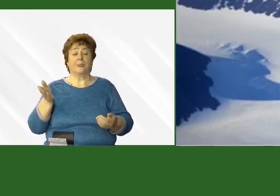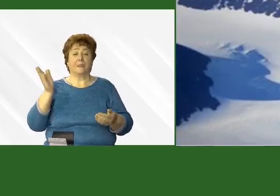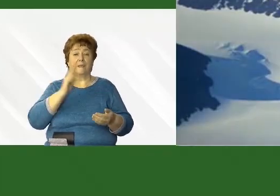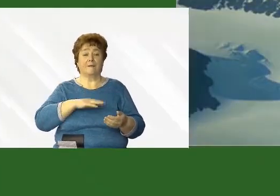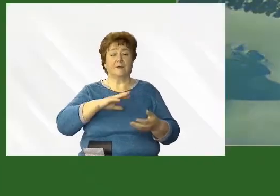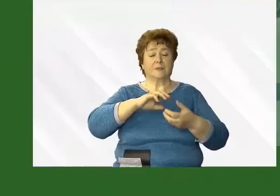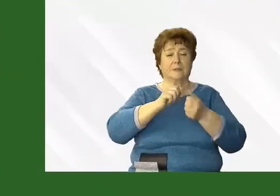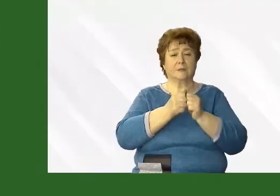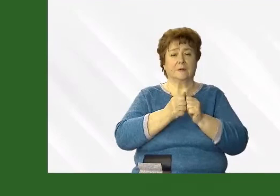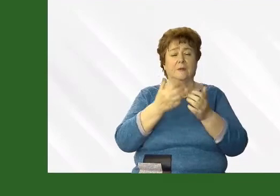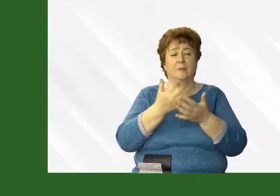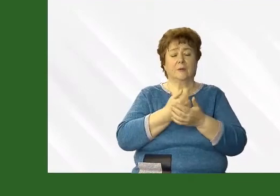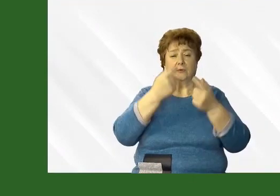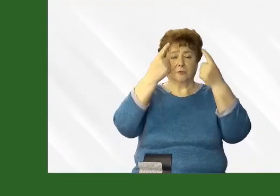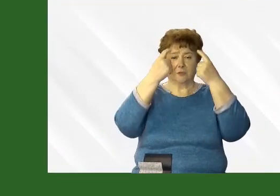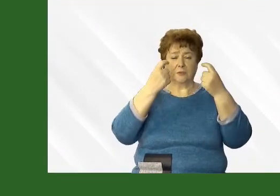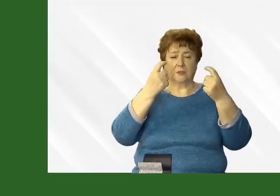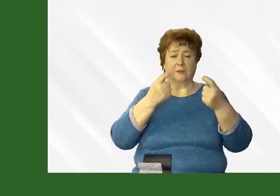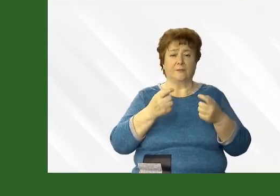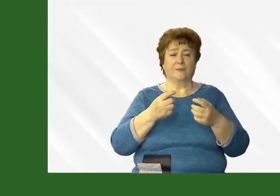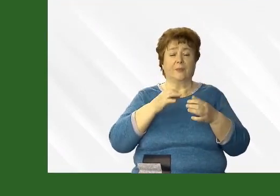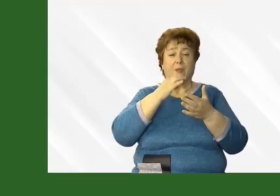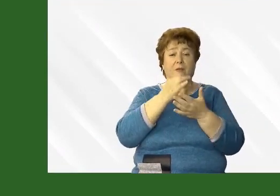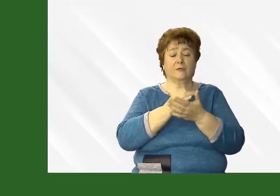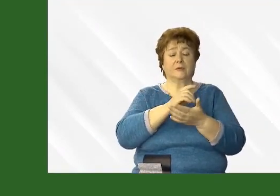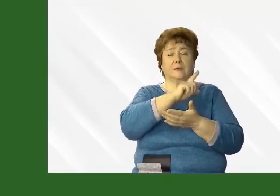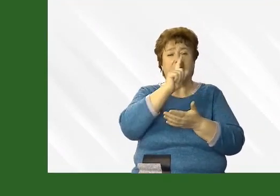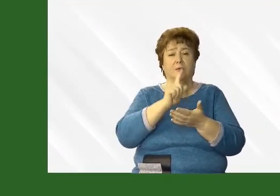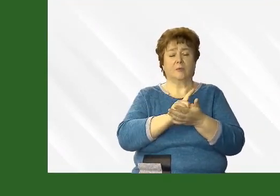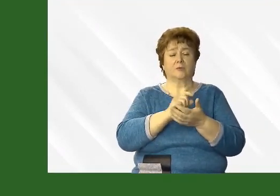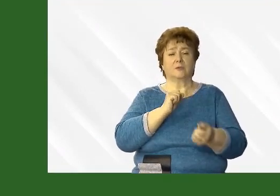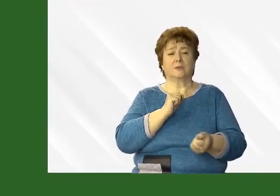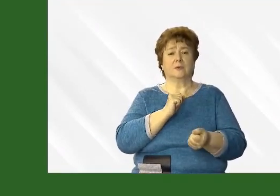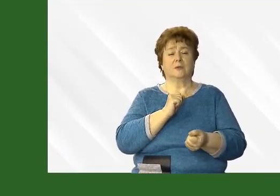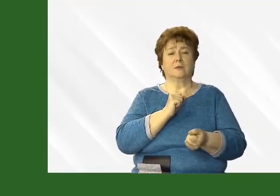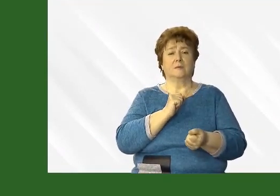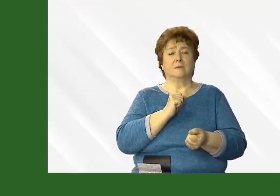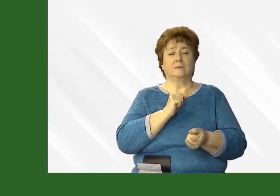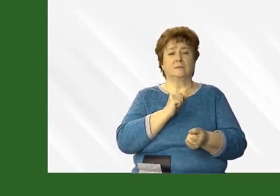Давайте закрепим полученные знания. Ответьте на вопросы.